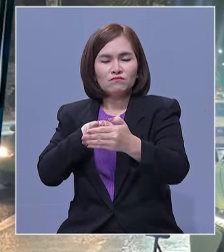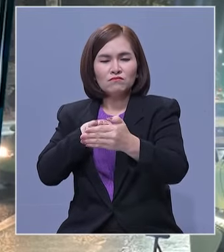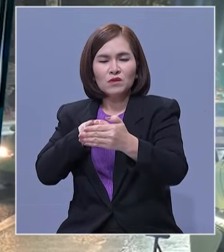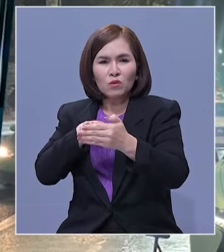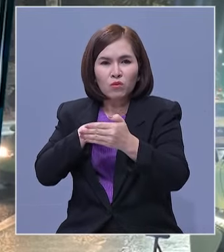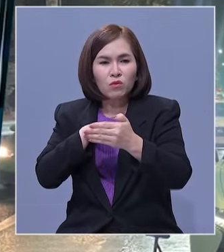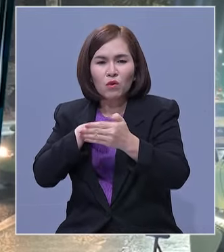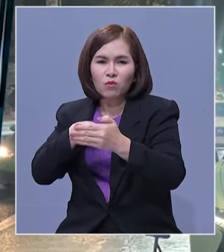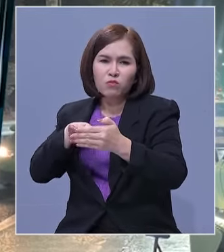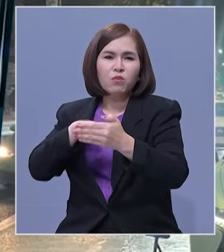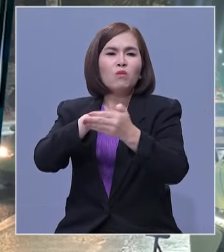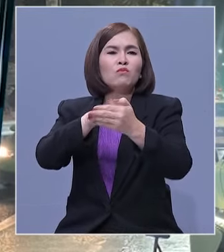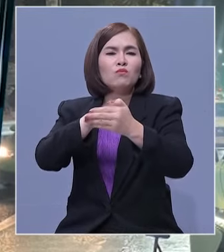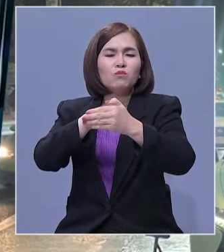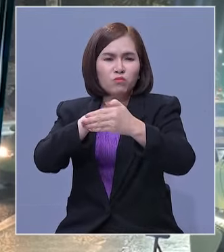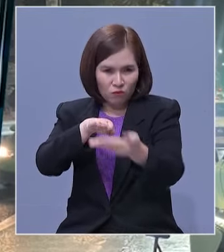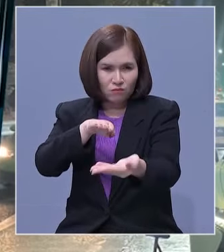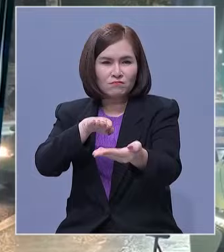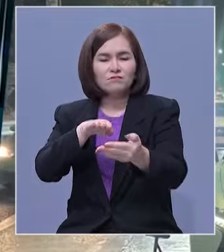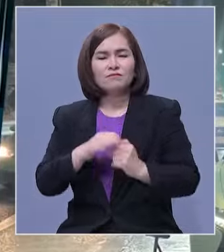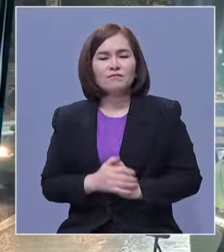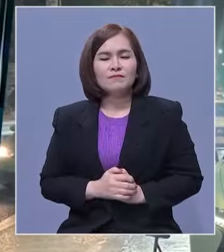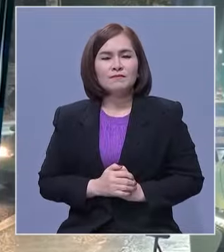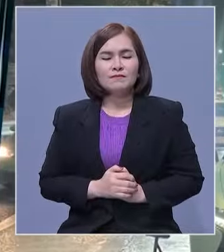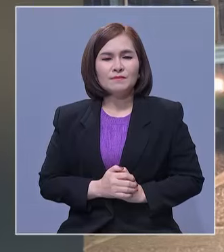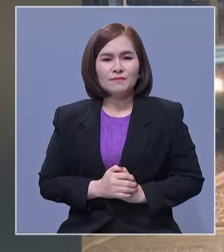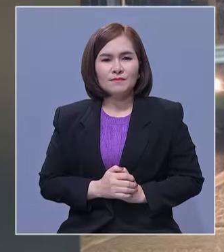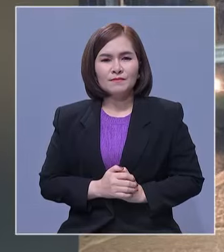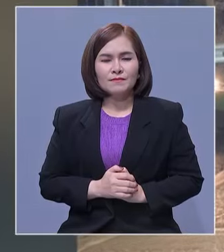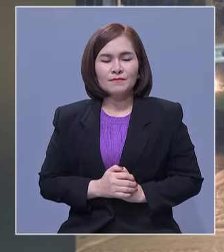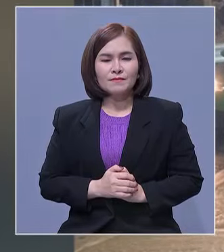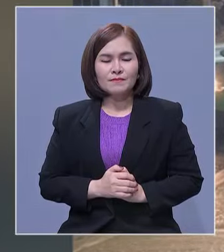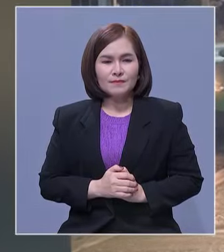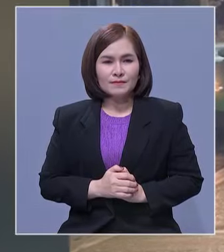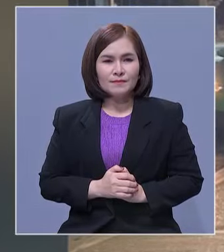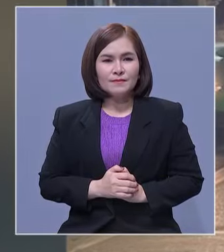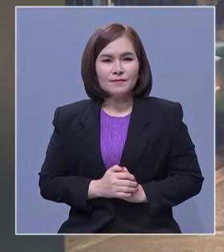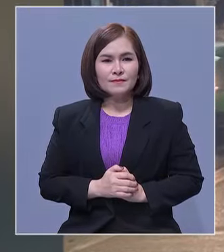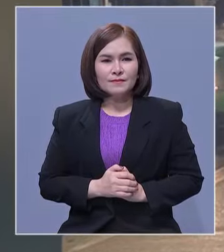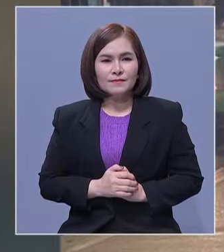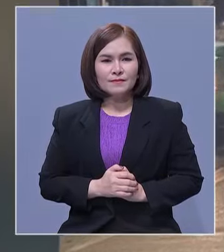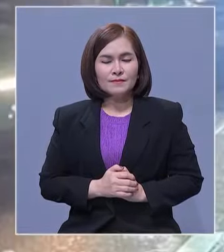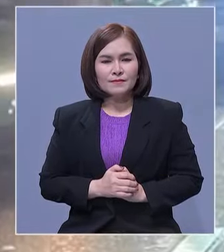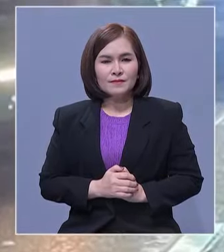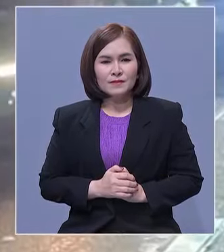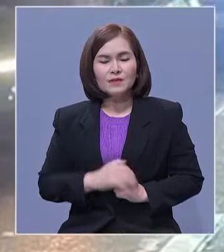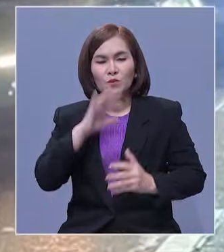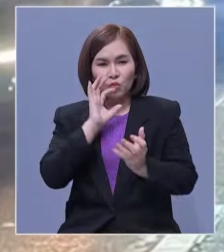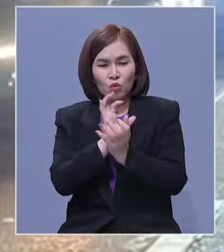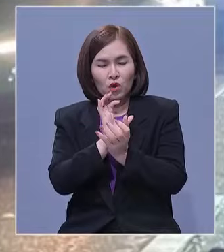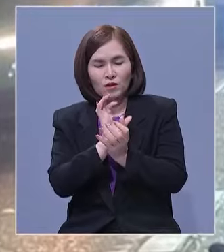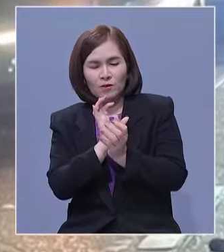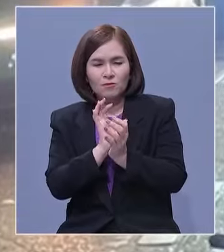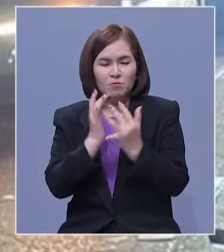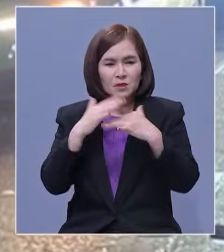พอไม่ยอมหยุดก็ขับรถชนแผงเหล็กสภาพแบบนี้ก็ชนกับอยู่ตรงนี้เลยนะคะรถเคลื่อนที่ไม่ได้ตำรวจเลยร่วมกัน